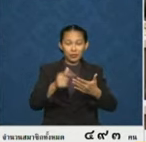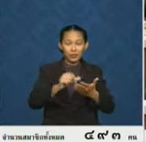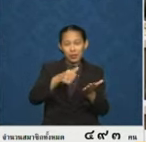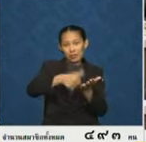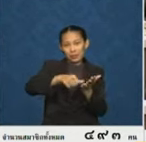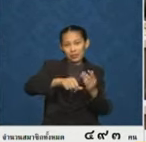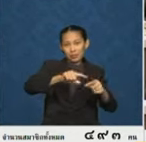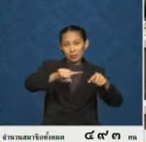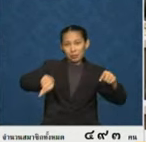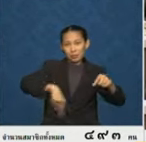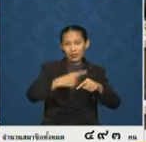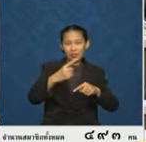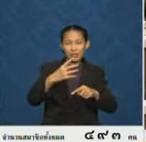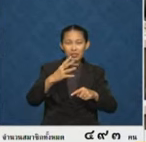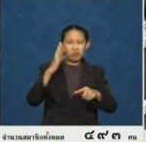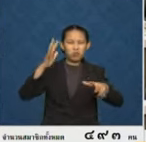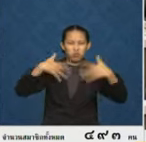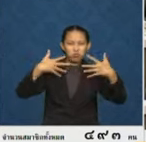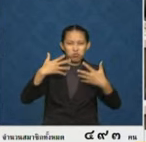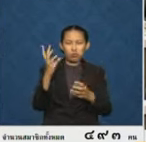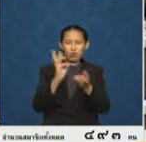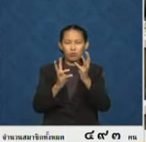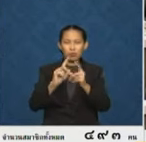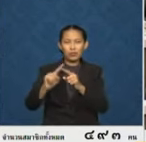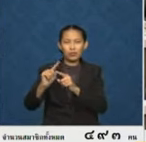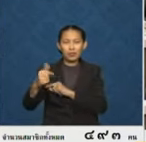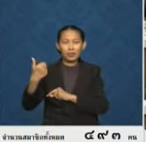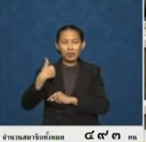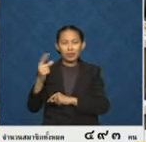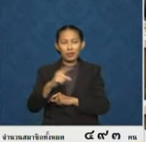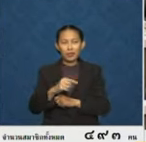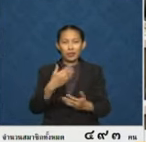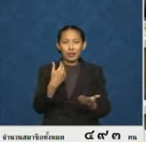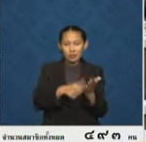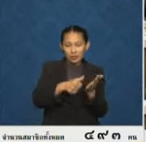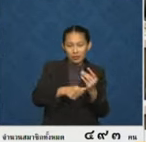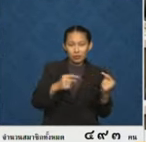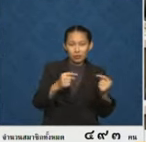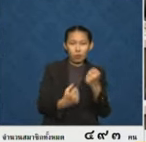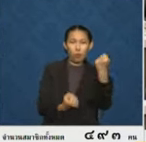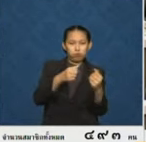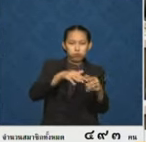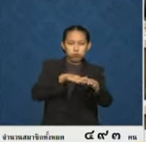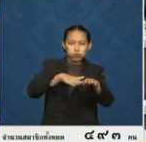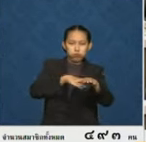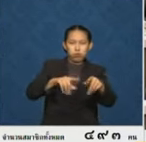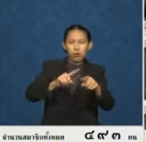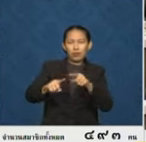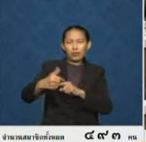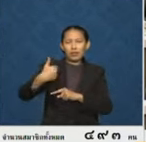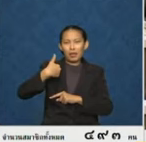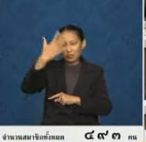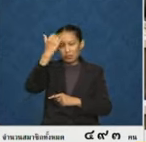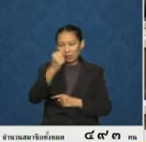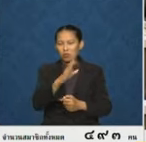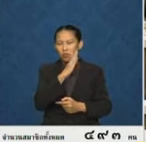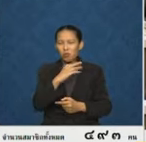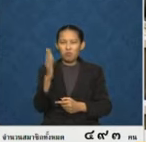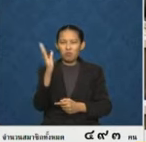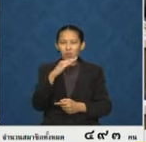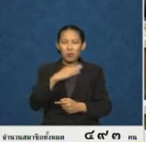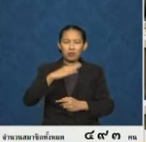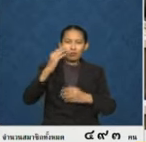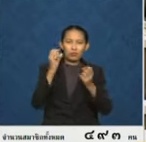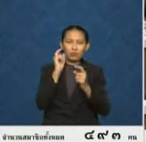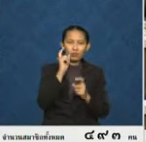เขตมลพิษหรือ lowemission zone Chargeนะครับในการเน้นเก็บภาษีสำหรับรถบรรทุกรถเก่าที่ปล่อยมลพิษเยอะรถสันดาบที่มีขนาดซีซี